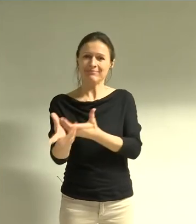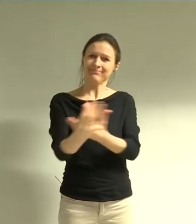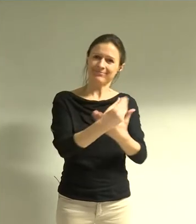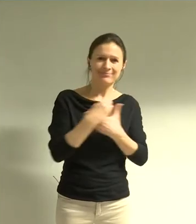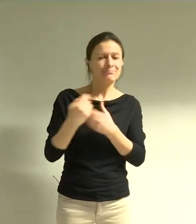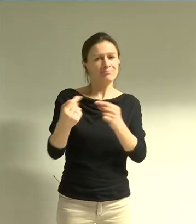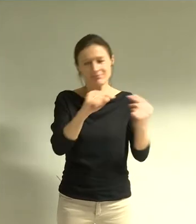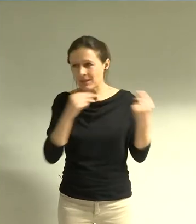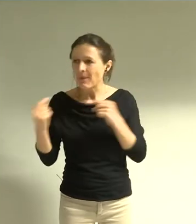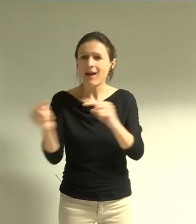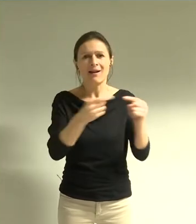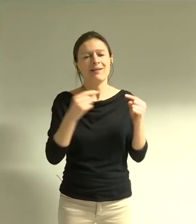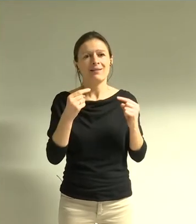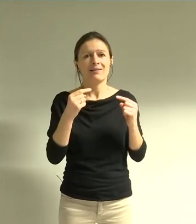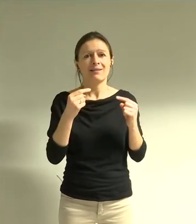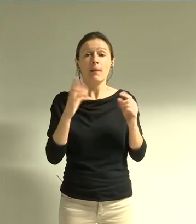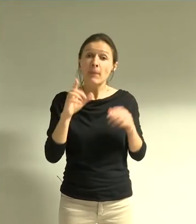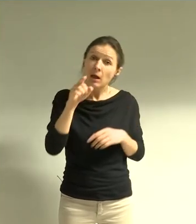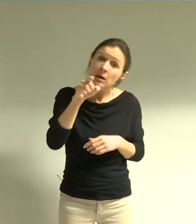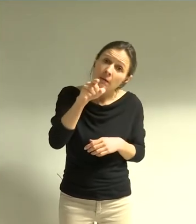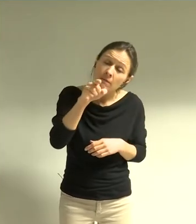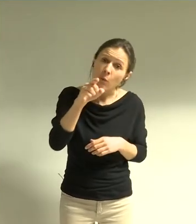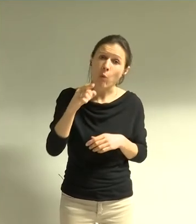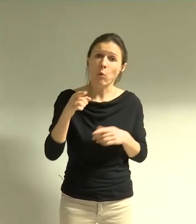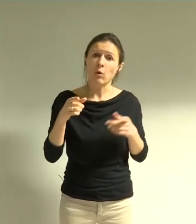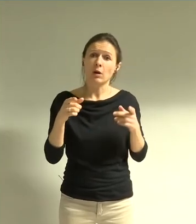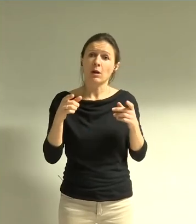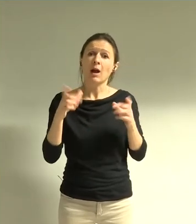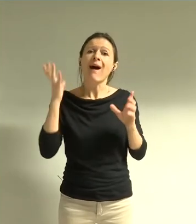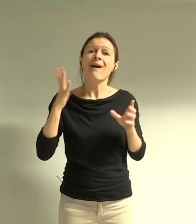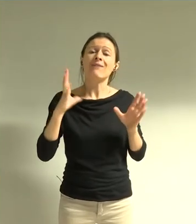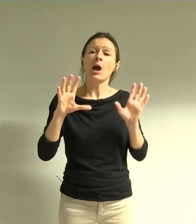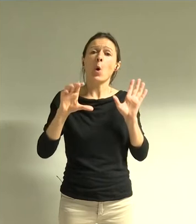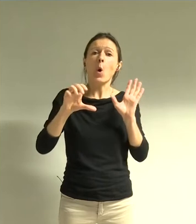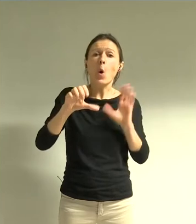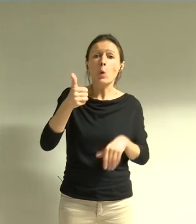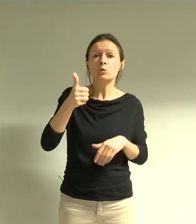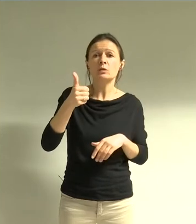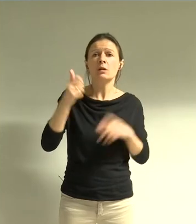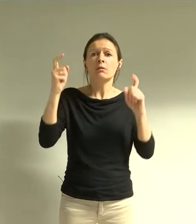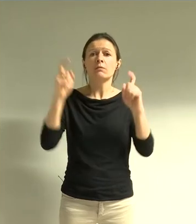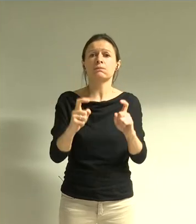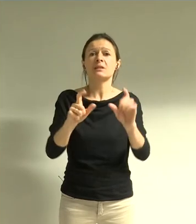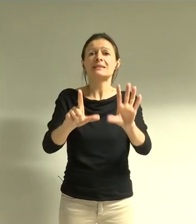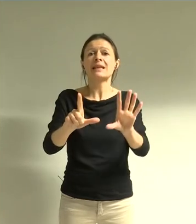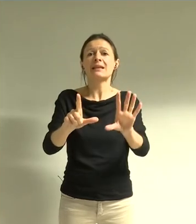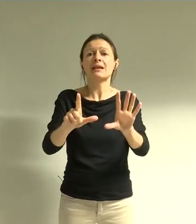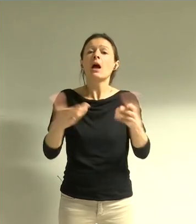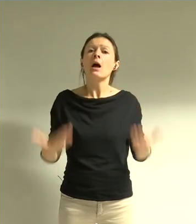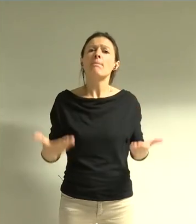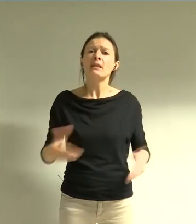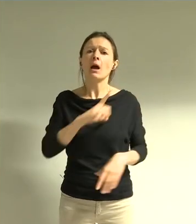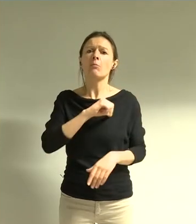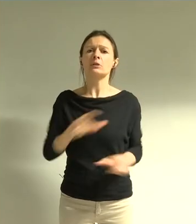de la cité mais dont vous avez réduit donc le nombre de 11 à cette séance avant de les organiser sous protection policière en